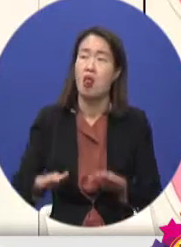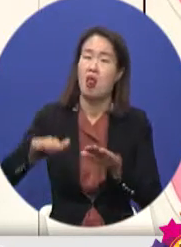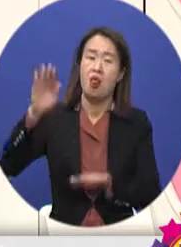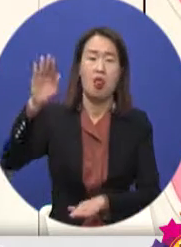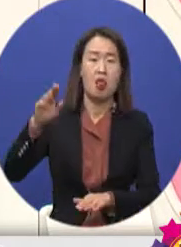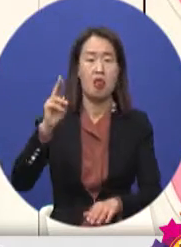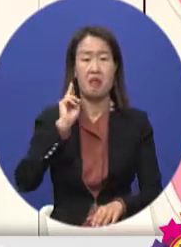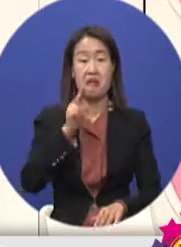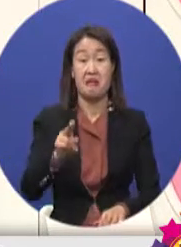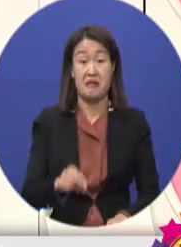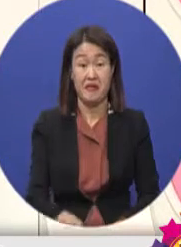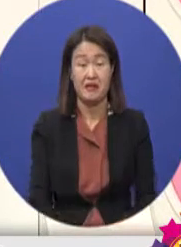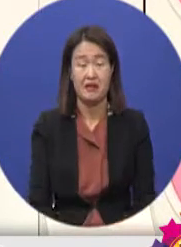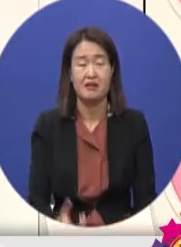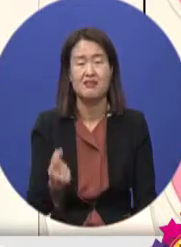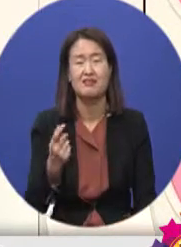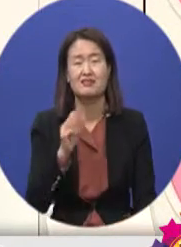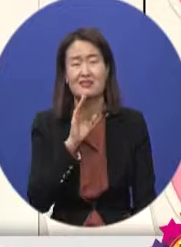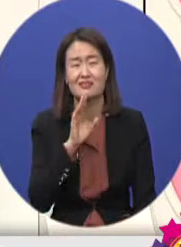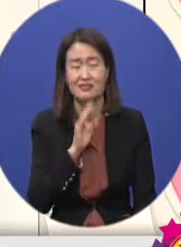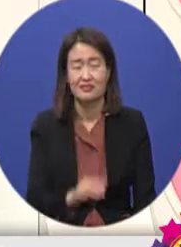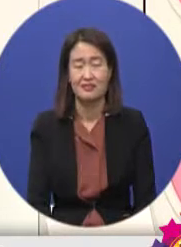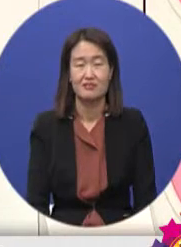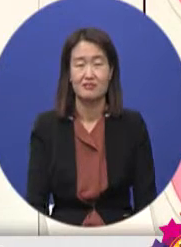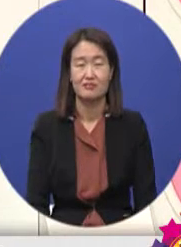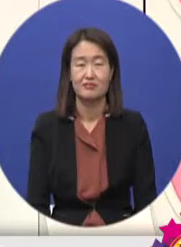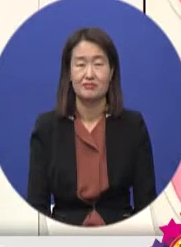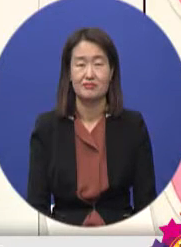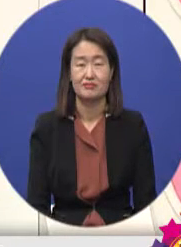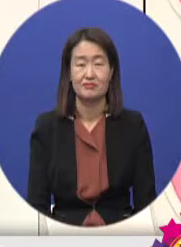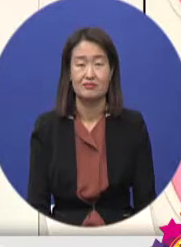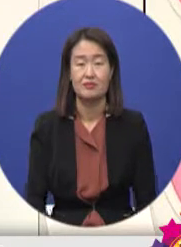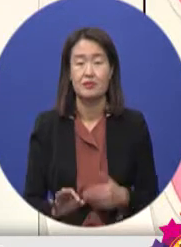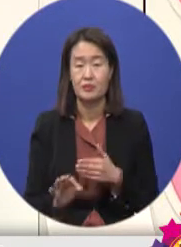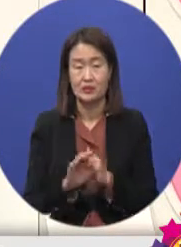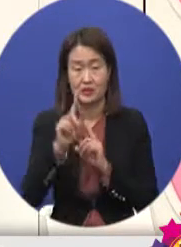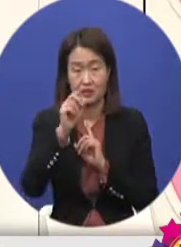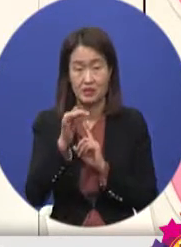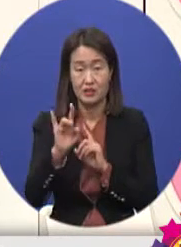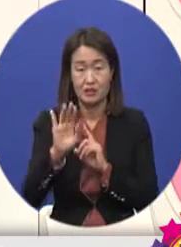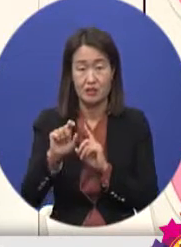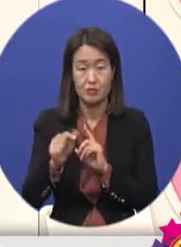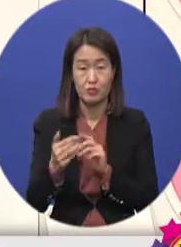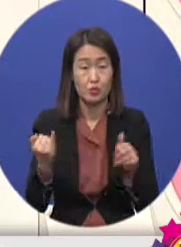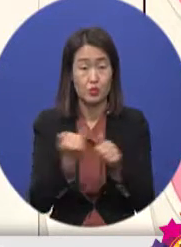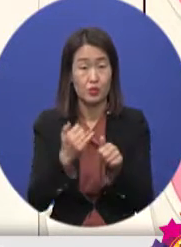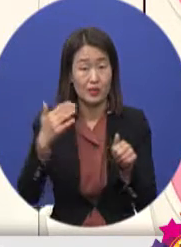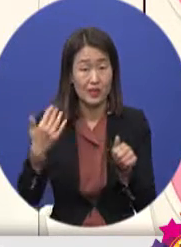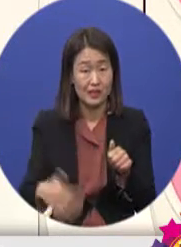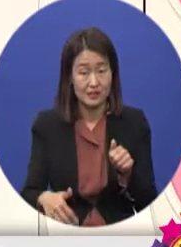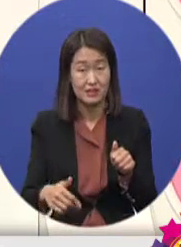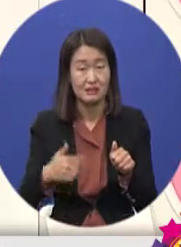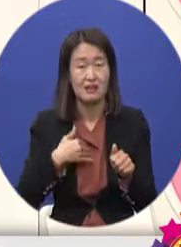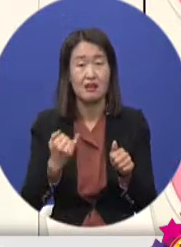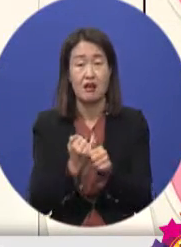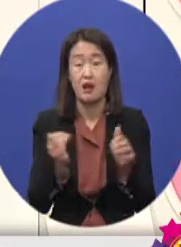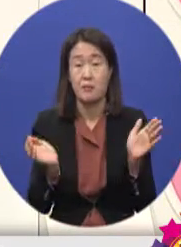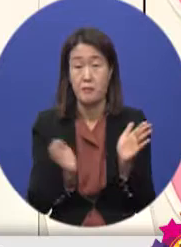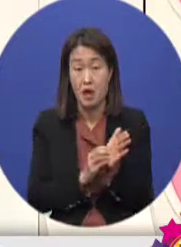나이 차이가 많이 나네요. 그래, 맞아요. 아, 그러면 이혜분 씨는 결혼은 안 하셨고요? 저